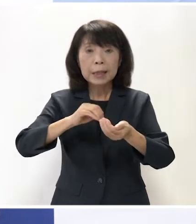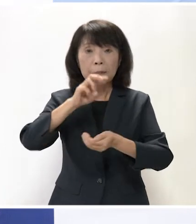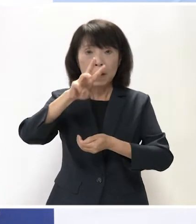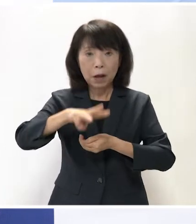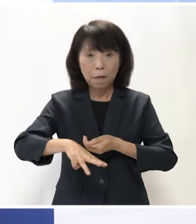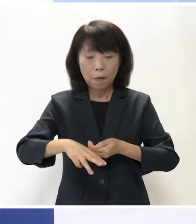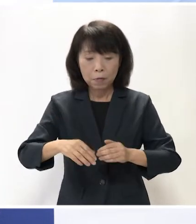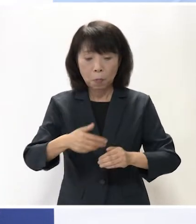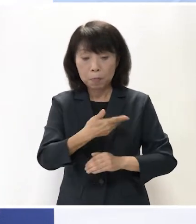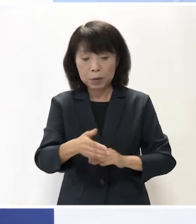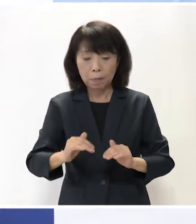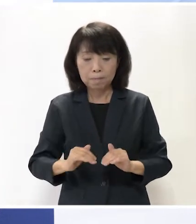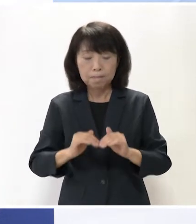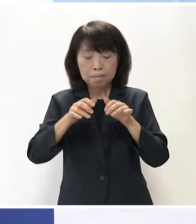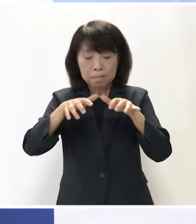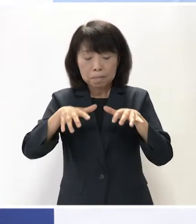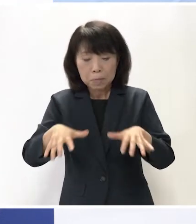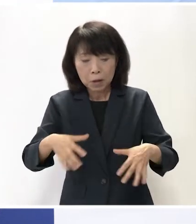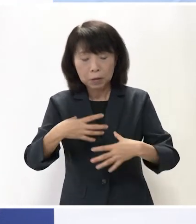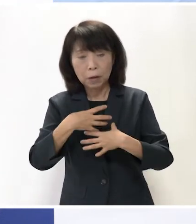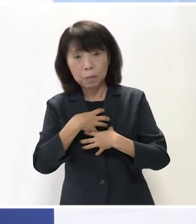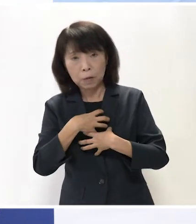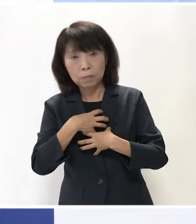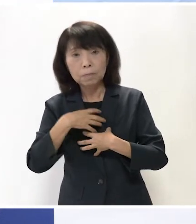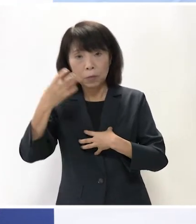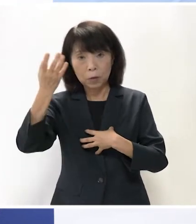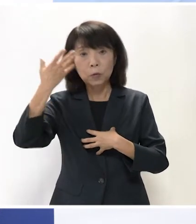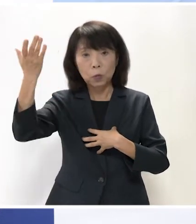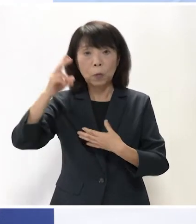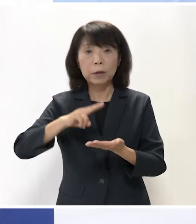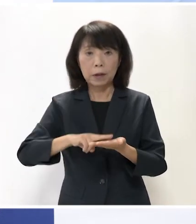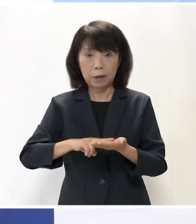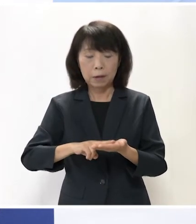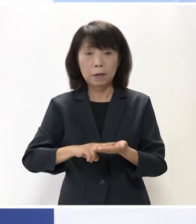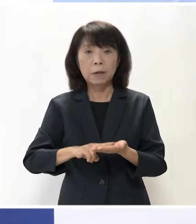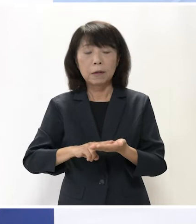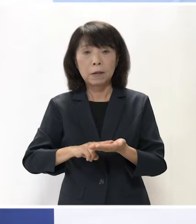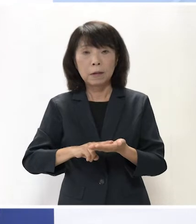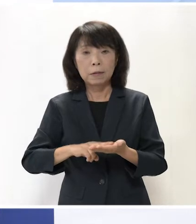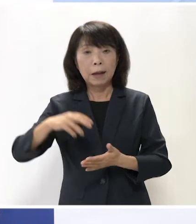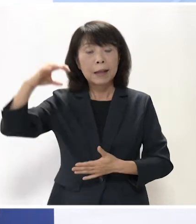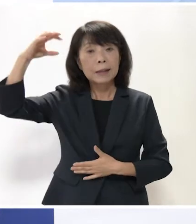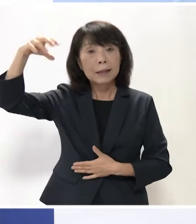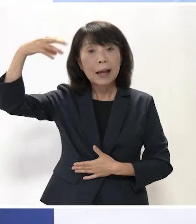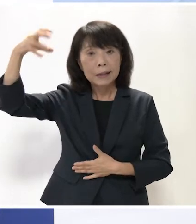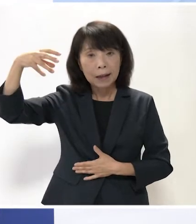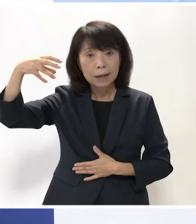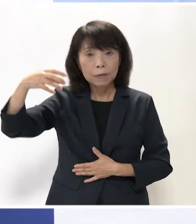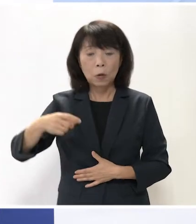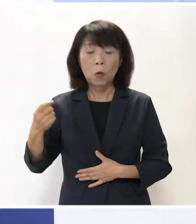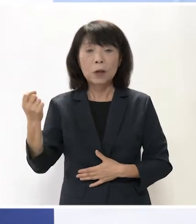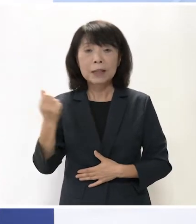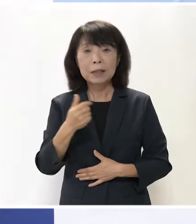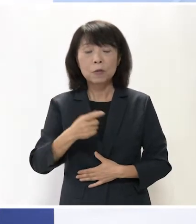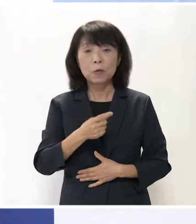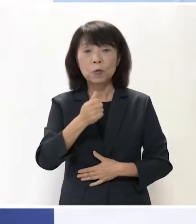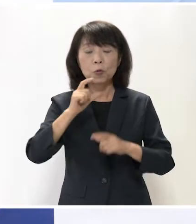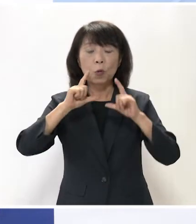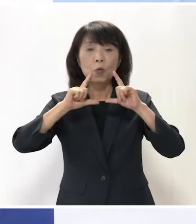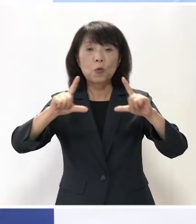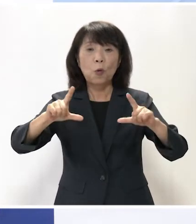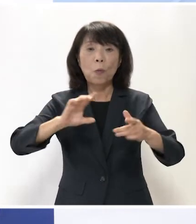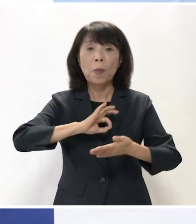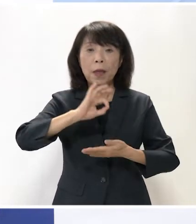の危険が迫った状況を想定して、サイレンや緊急速報メールな